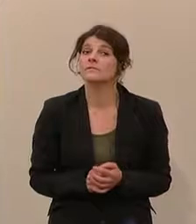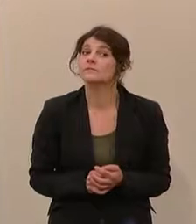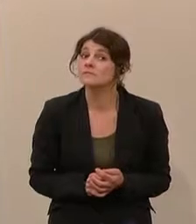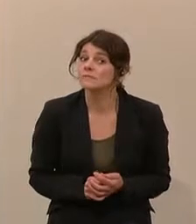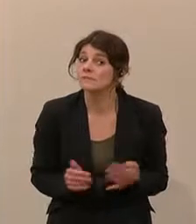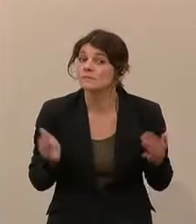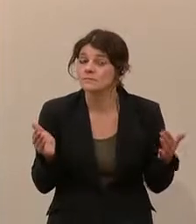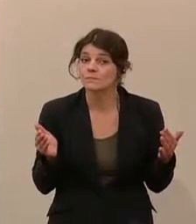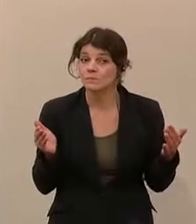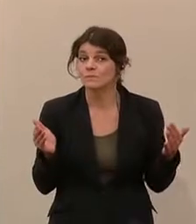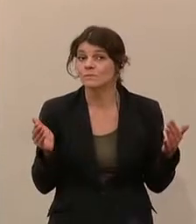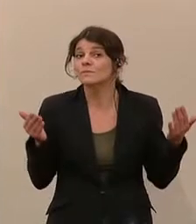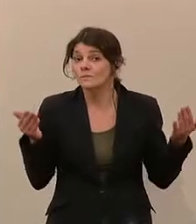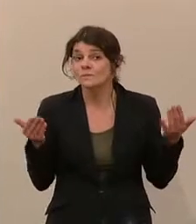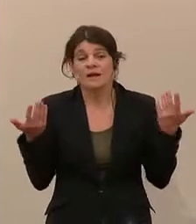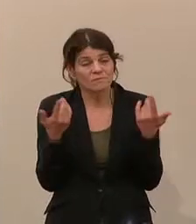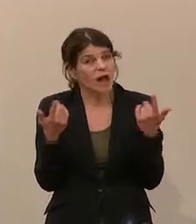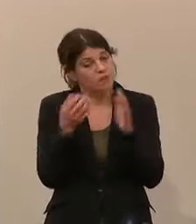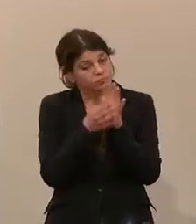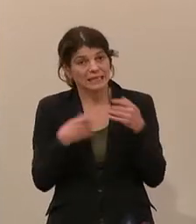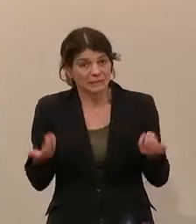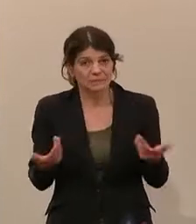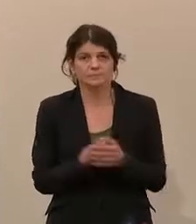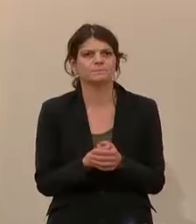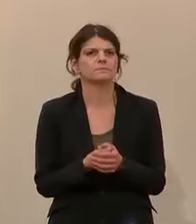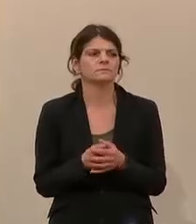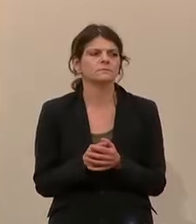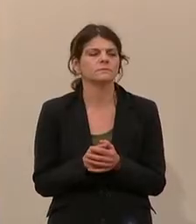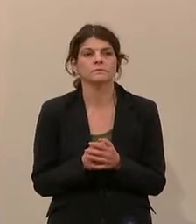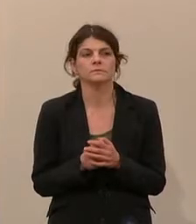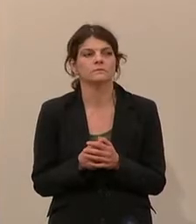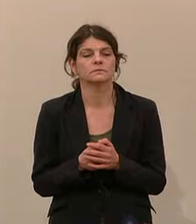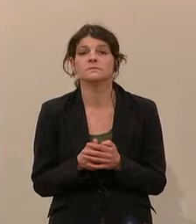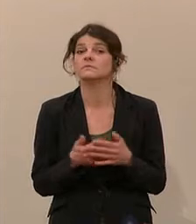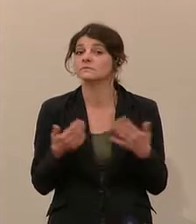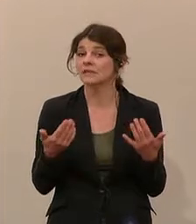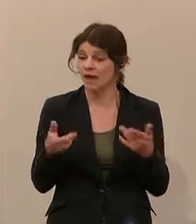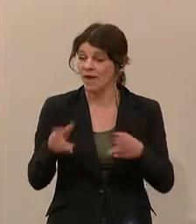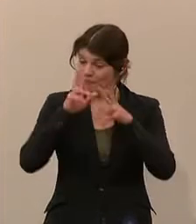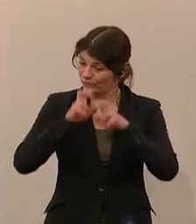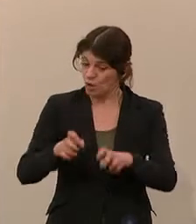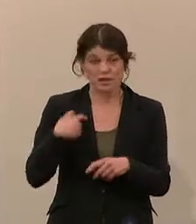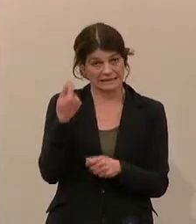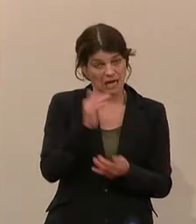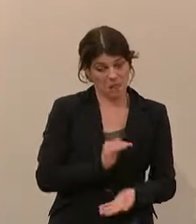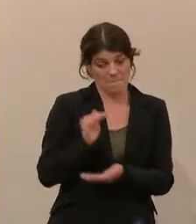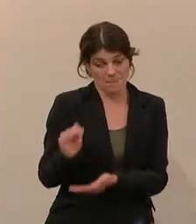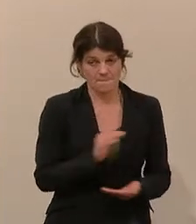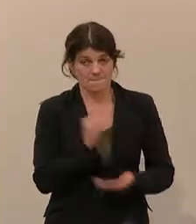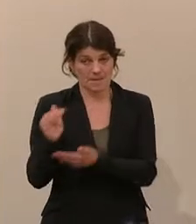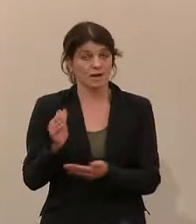Und da sind wir schon bei den Input-Faktoren sozusagen, bei dem, was wir in der Forschung an Geldmitteln und